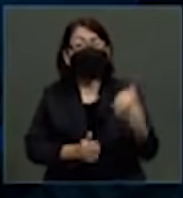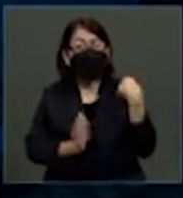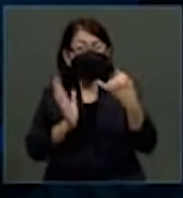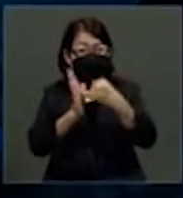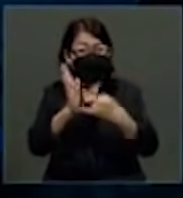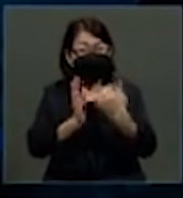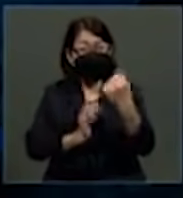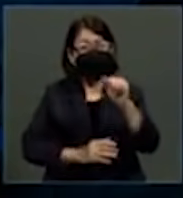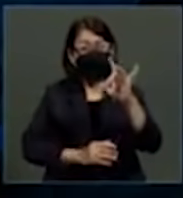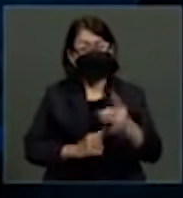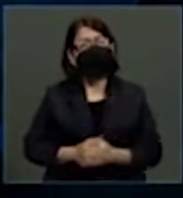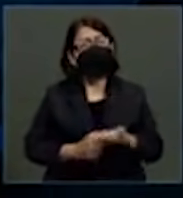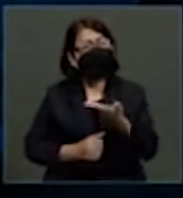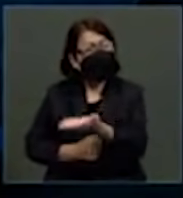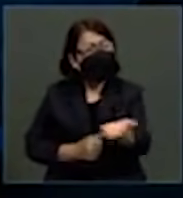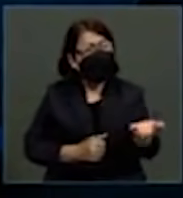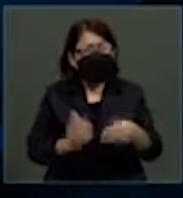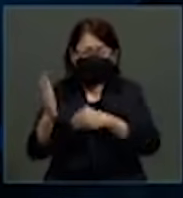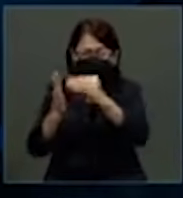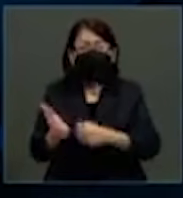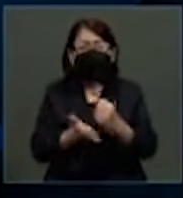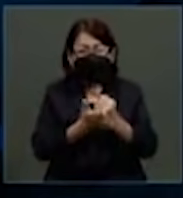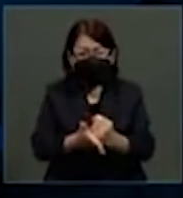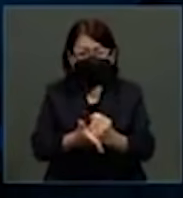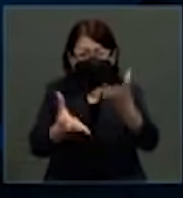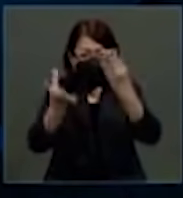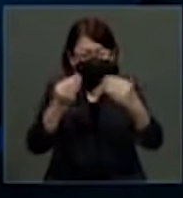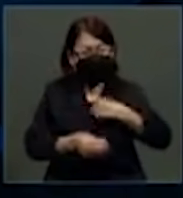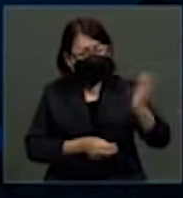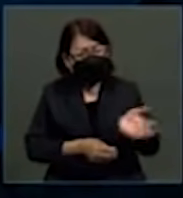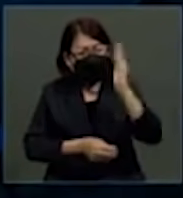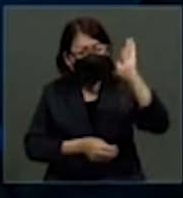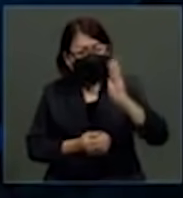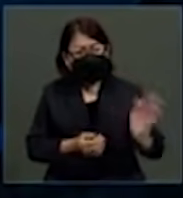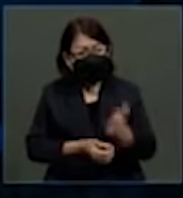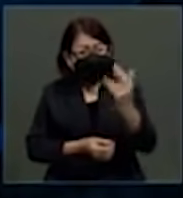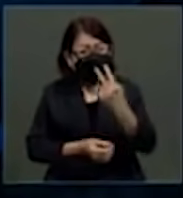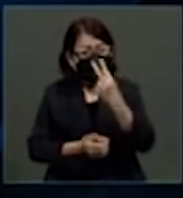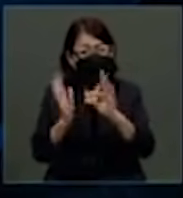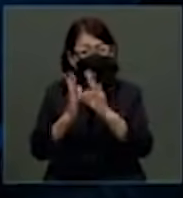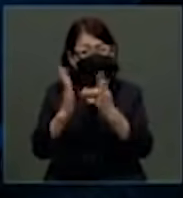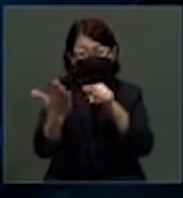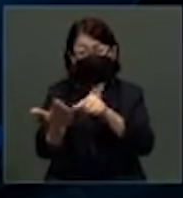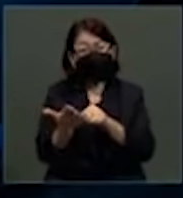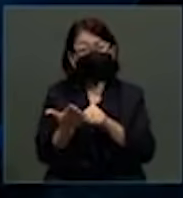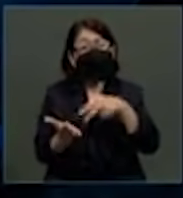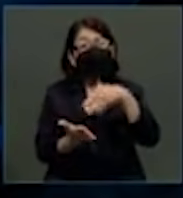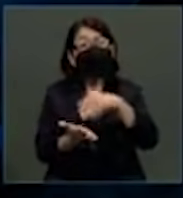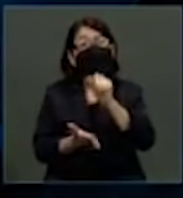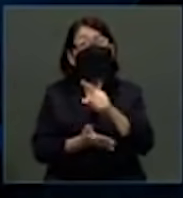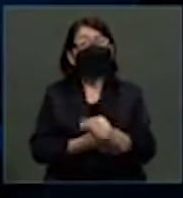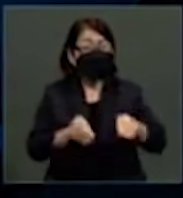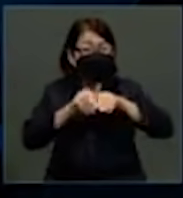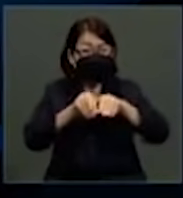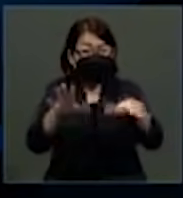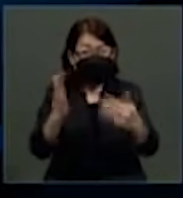ที่25จังหวัดและพื้นที่สีเหลืองนะครับที่เหลือนะครับก็เป็น18จังหวัดที่ว่านี้ขอความก